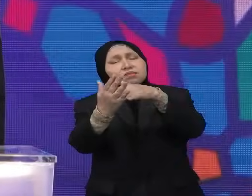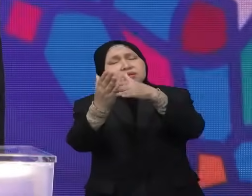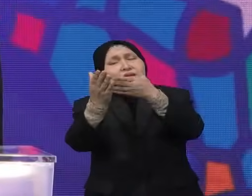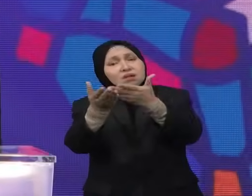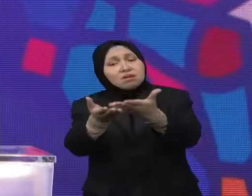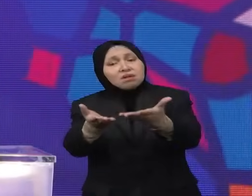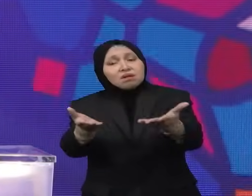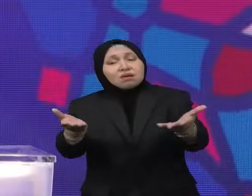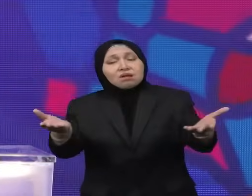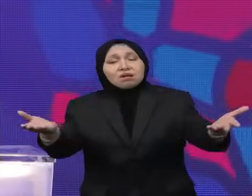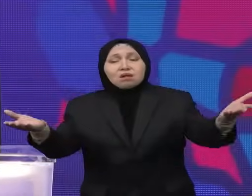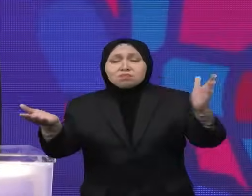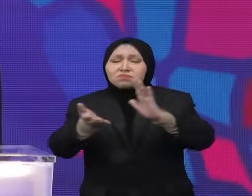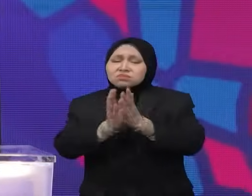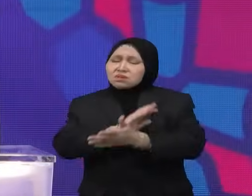تقاتلون في